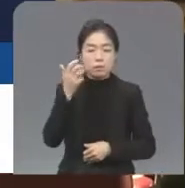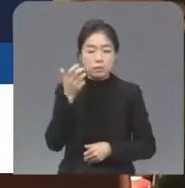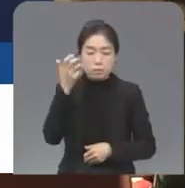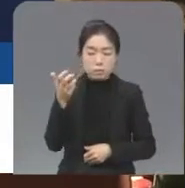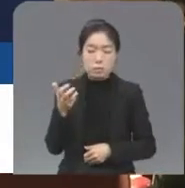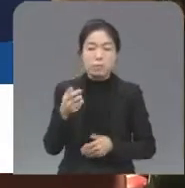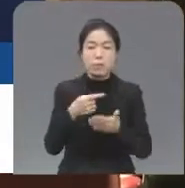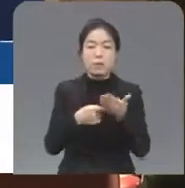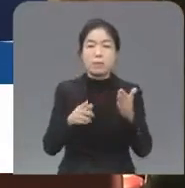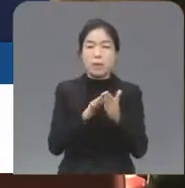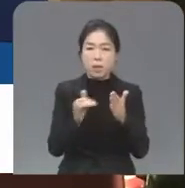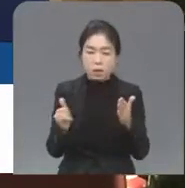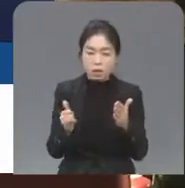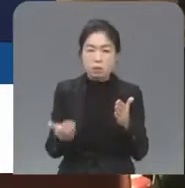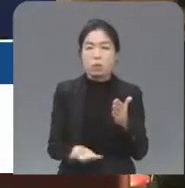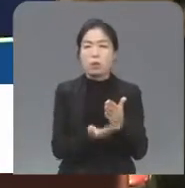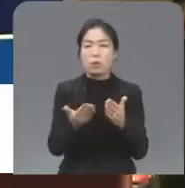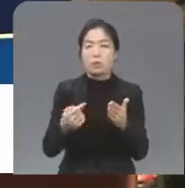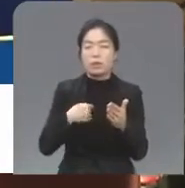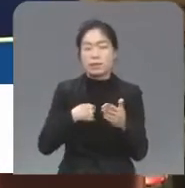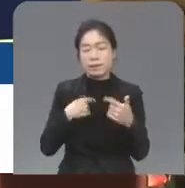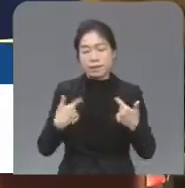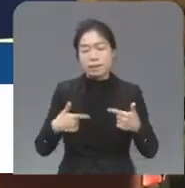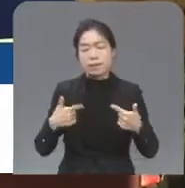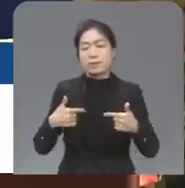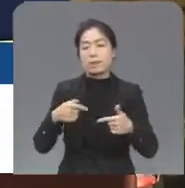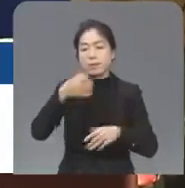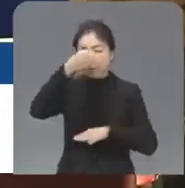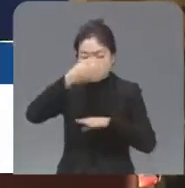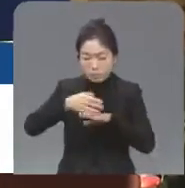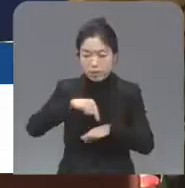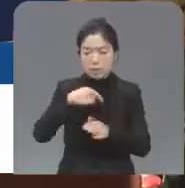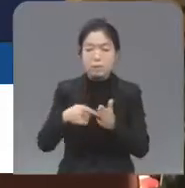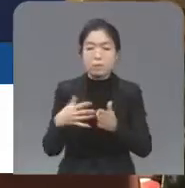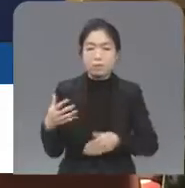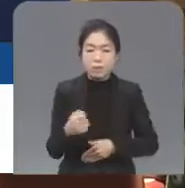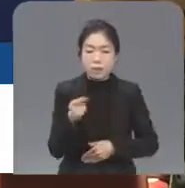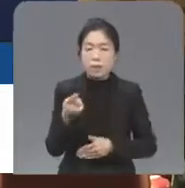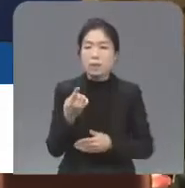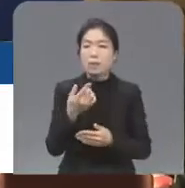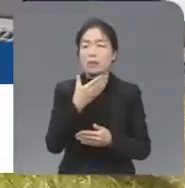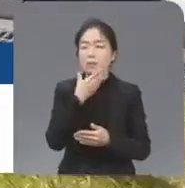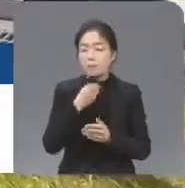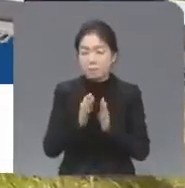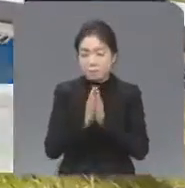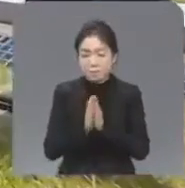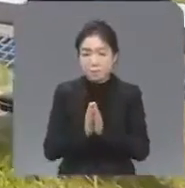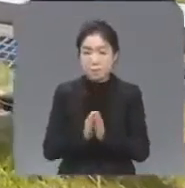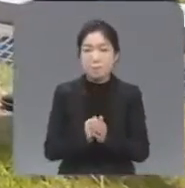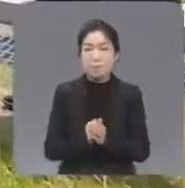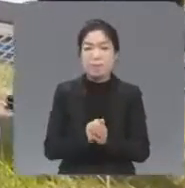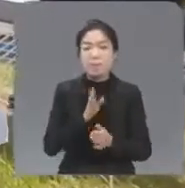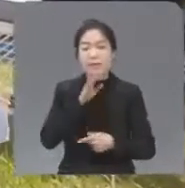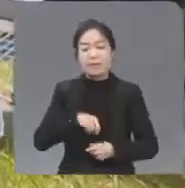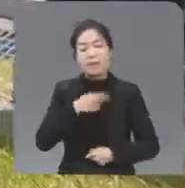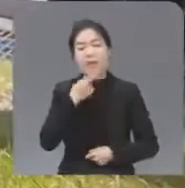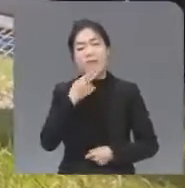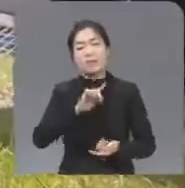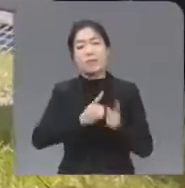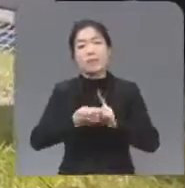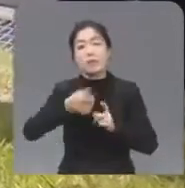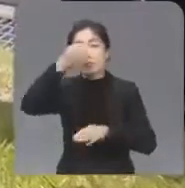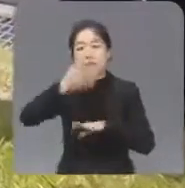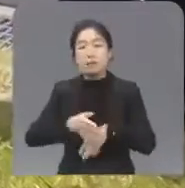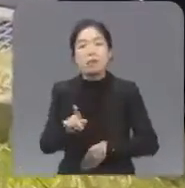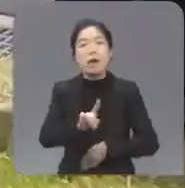유가족들 뭐 제가 항상 죄송한 마음을 가지고 있고 또 그분들의 명복을 빌고 진정성 없는 대리